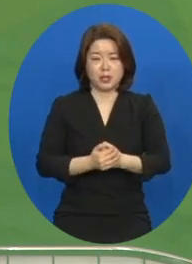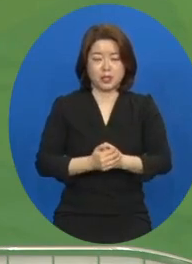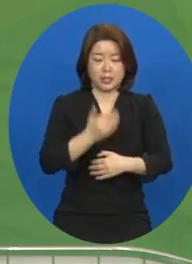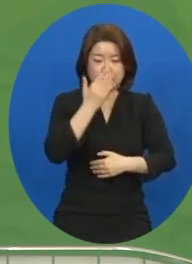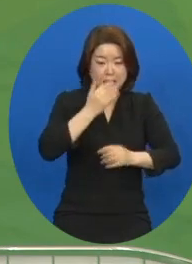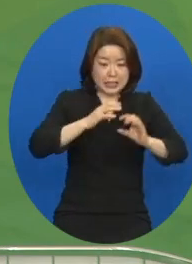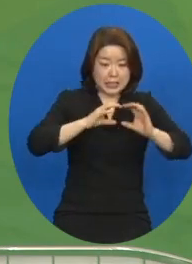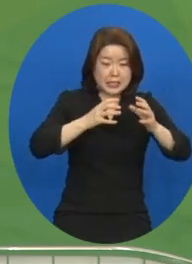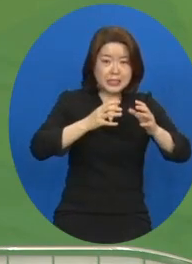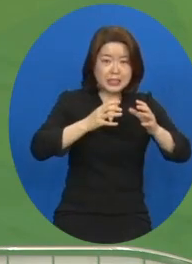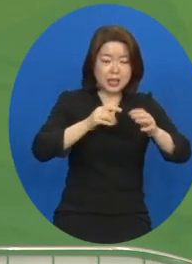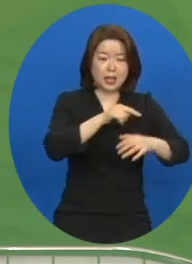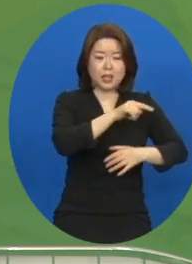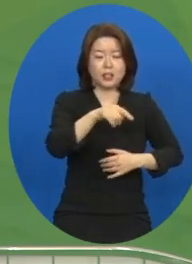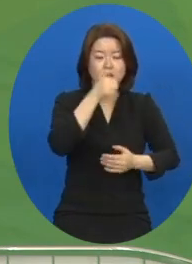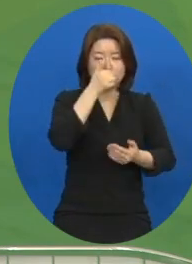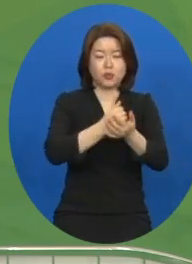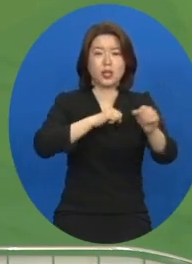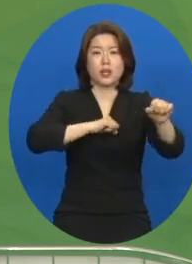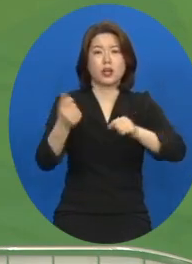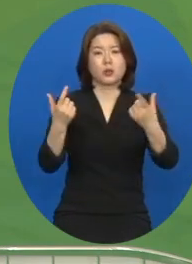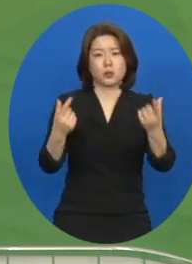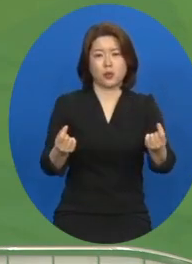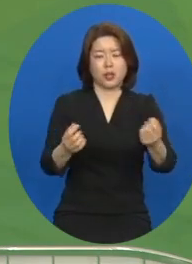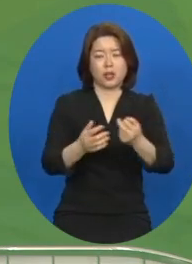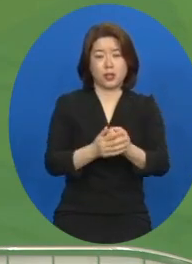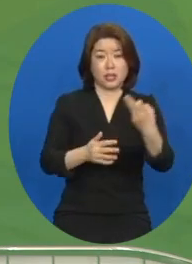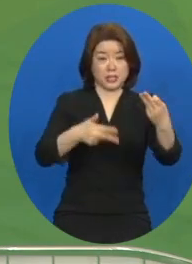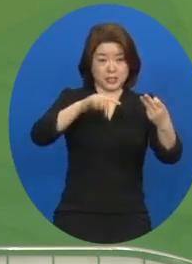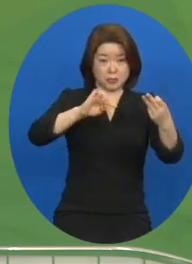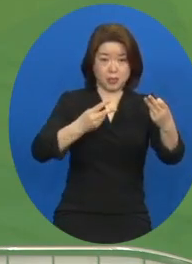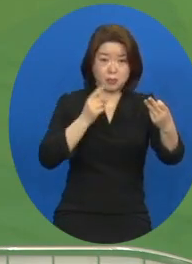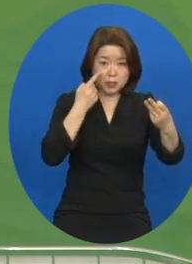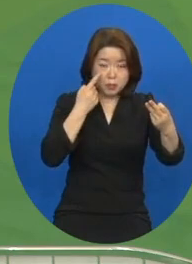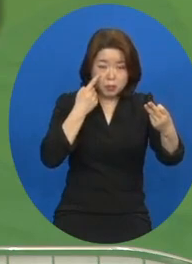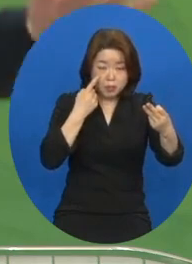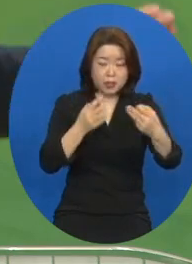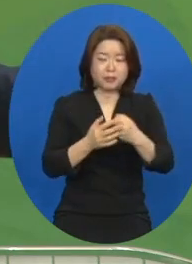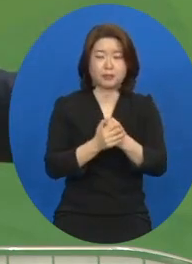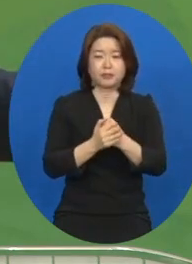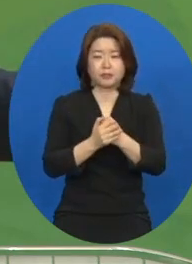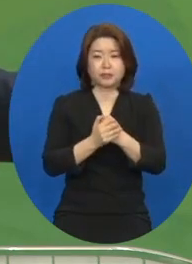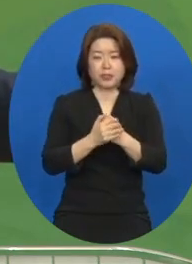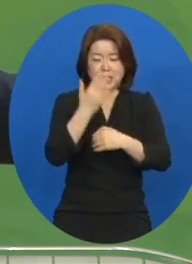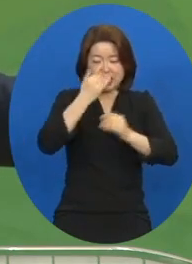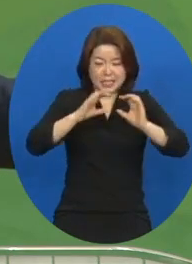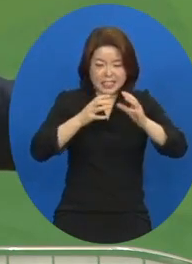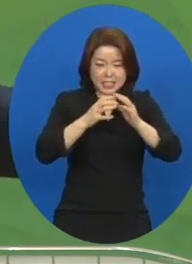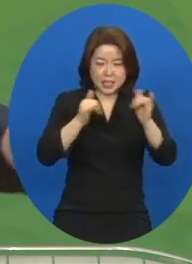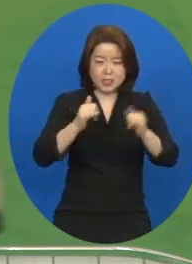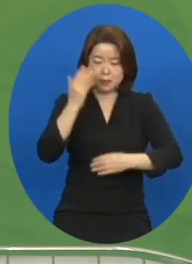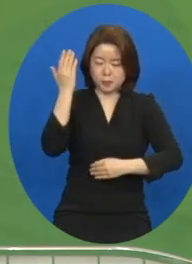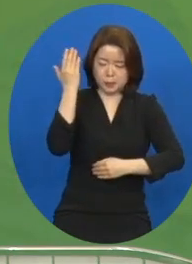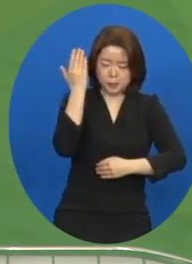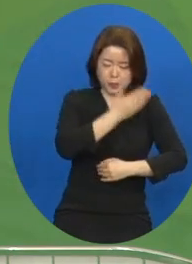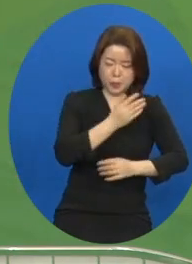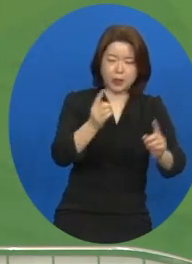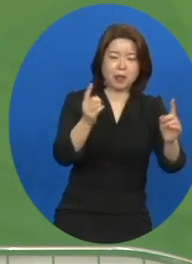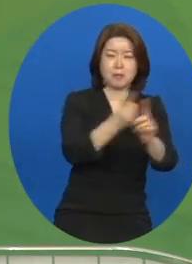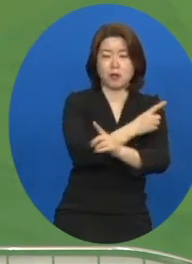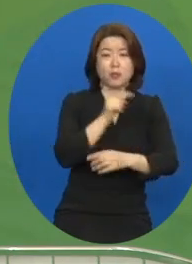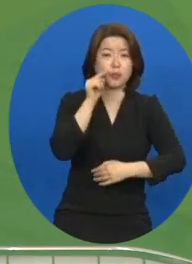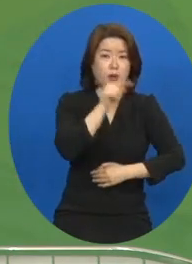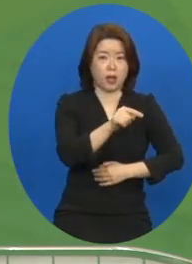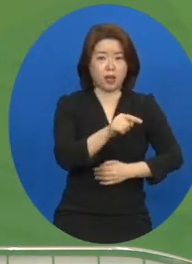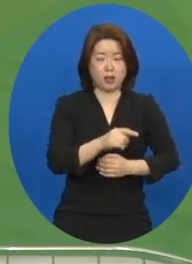지었다. 그렇게 말씀하셨어요. 13절에 보면 이스라엘 백성들을 성결하게 하라고 그랬습니다.